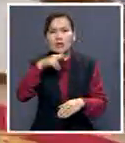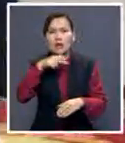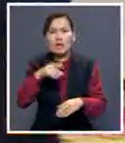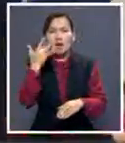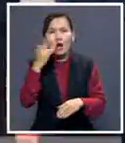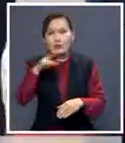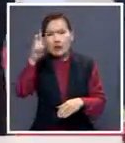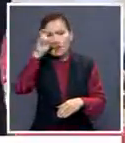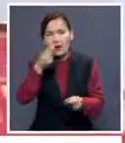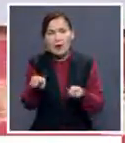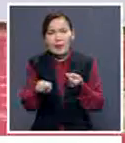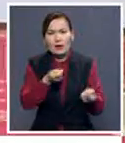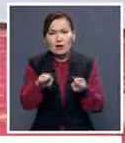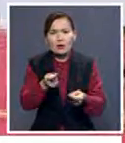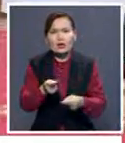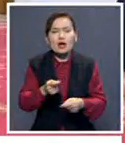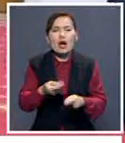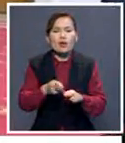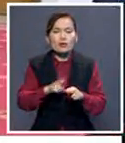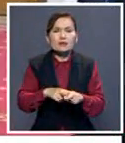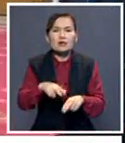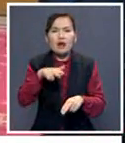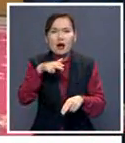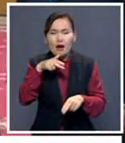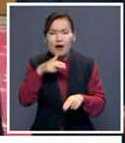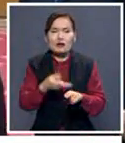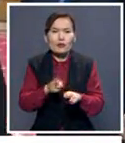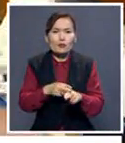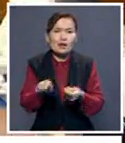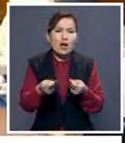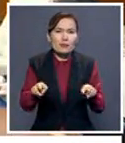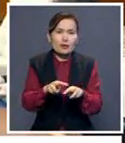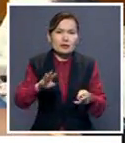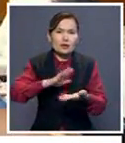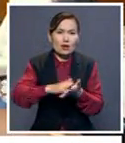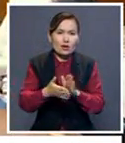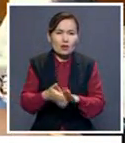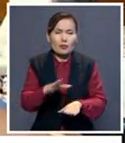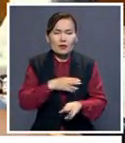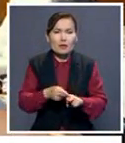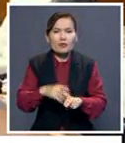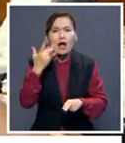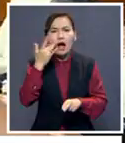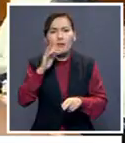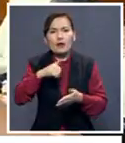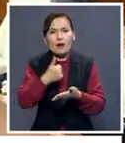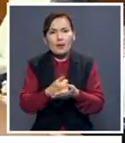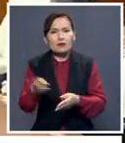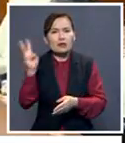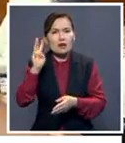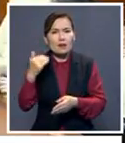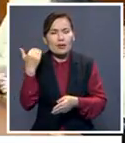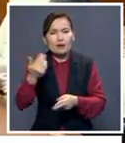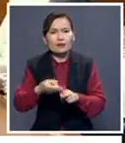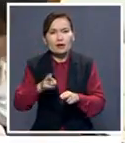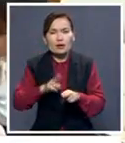мемлекеттік хатшысы Майк Помпео Ким Чен Инмен кездескеннен кейін мәлімдеді. Сонымен қатар Американың бас дипломатының сөзінше,